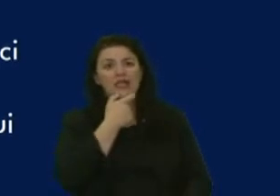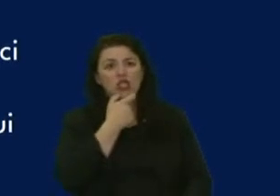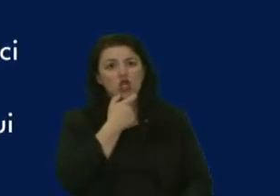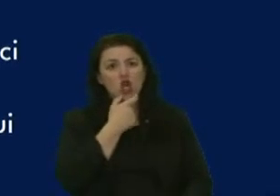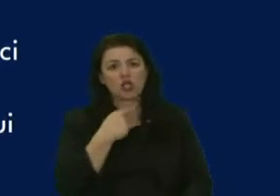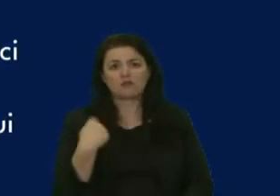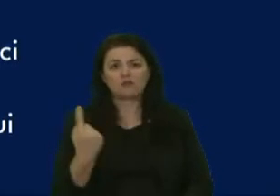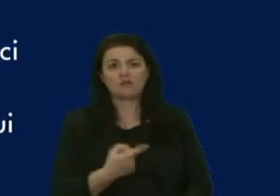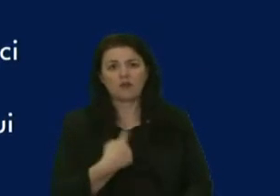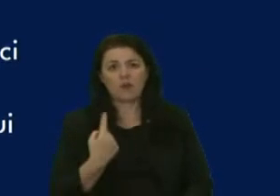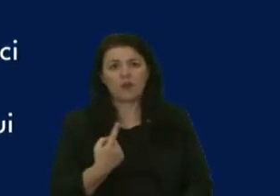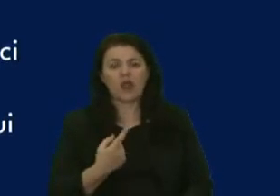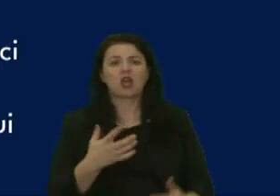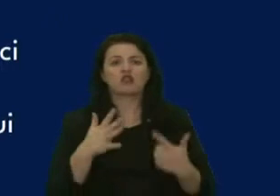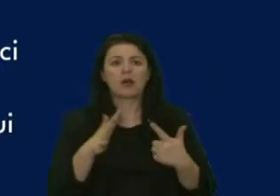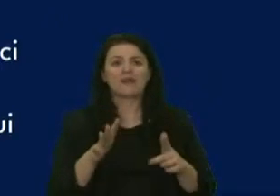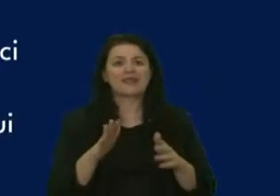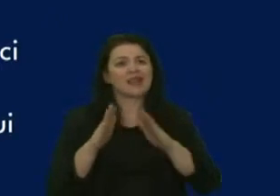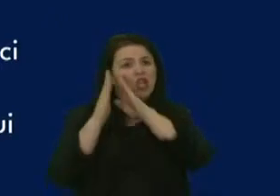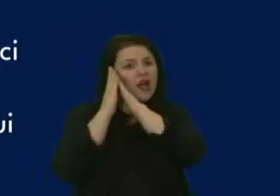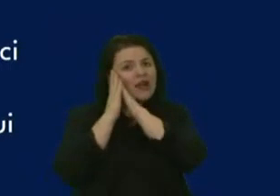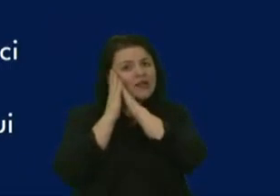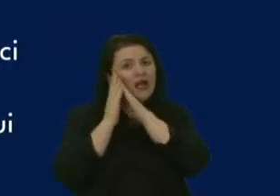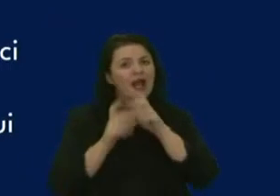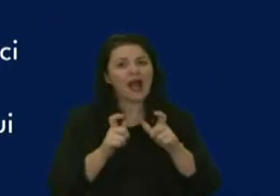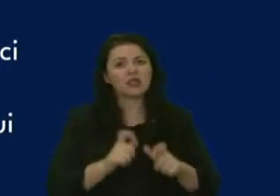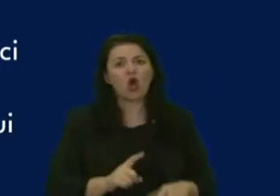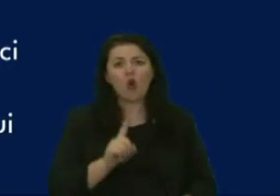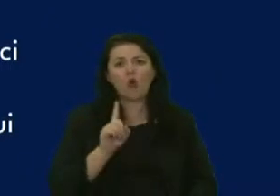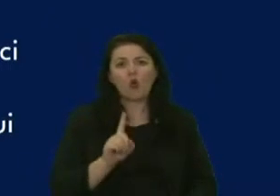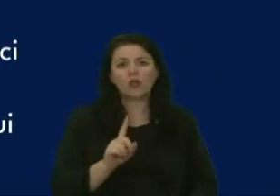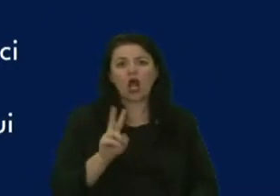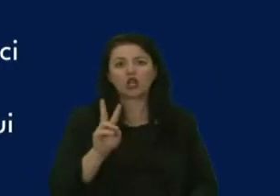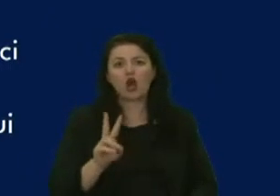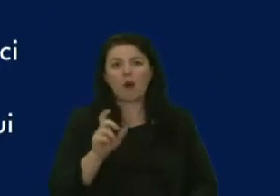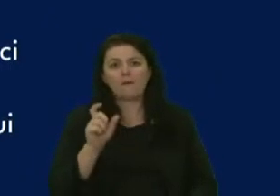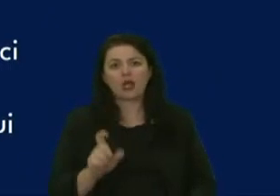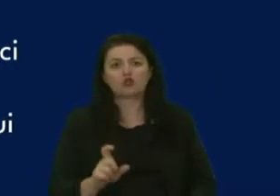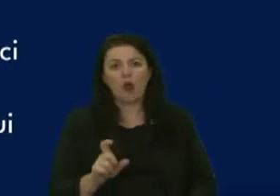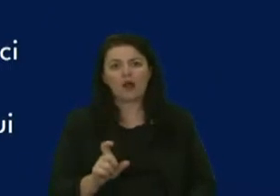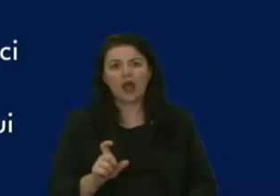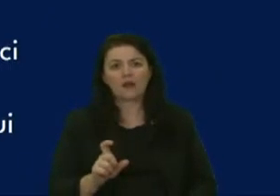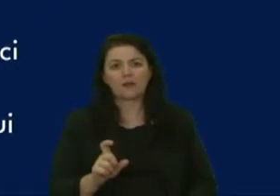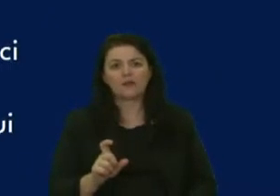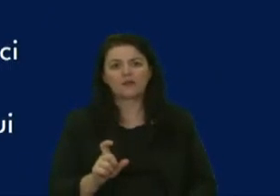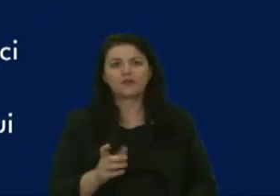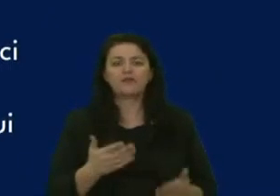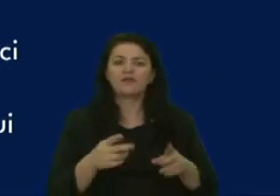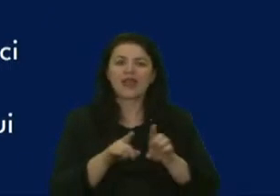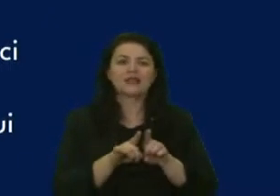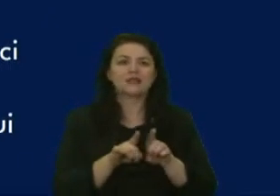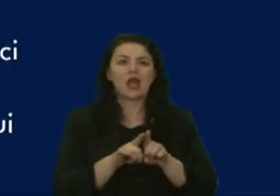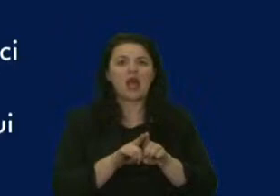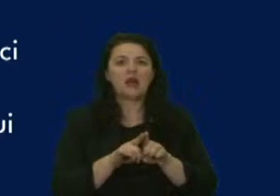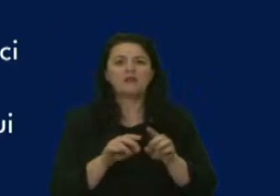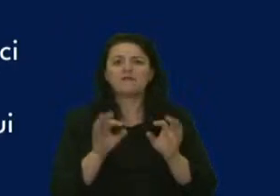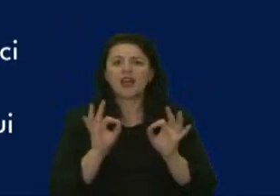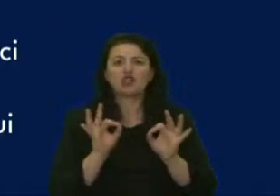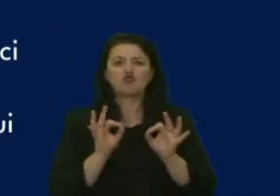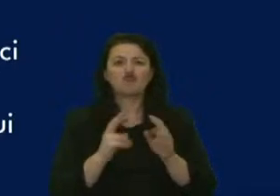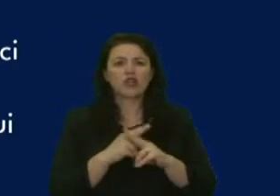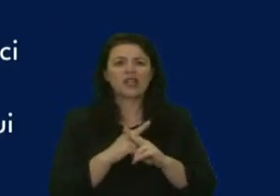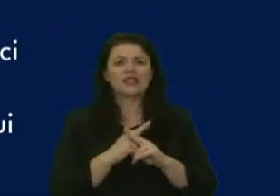cetății 70 de locuri de cazare camere de o persoană și de două persoane De asemenea facilități specifice